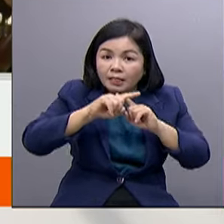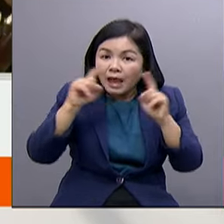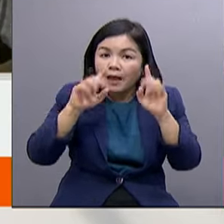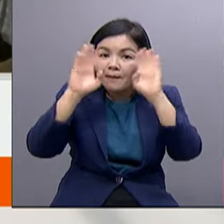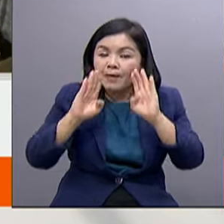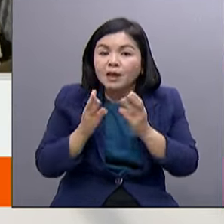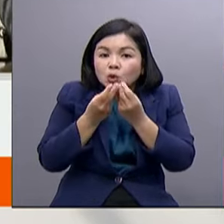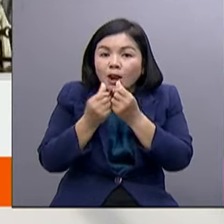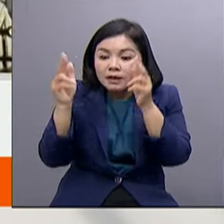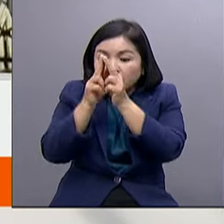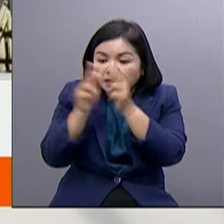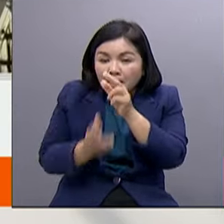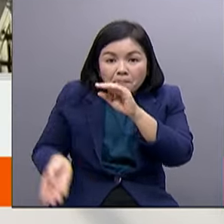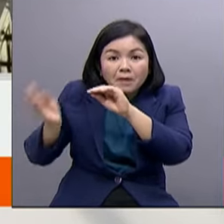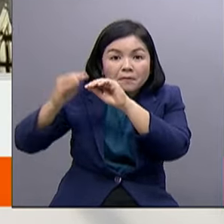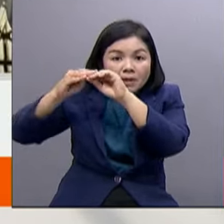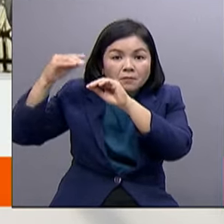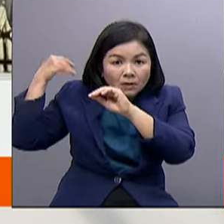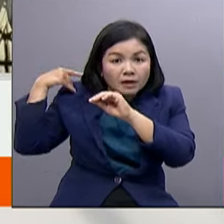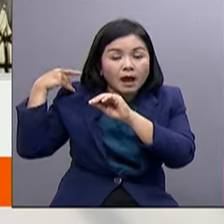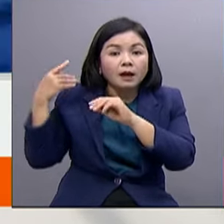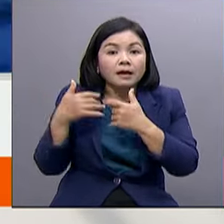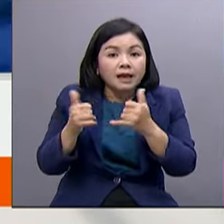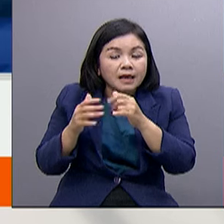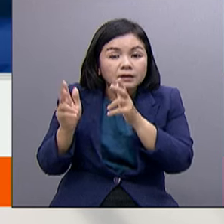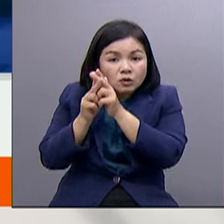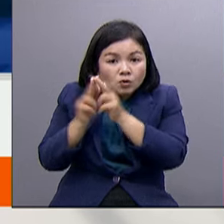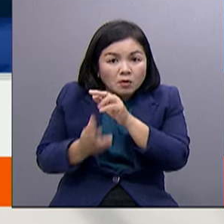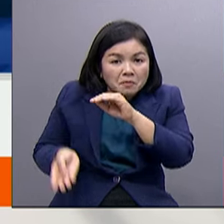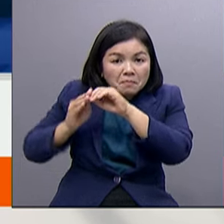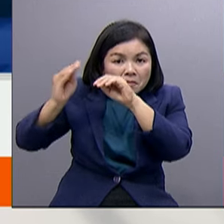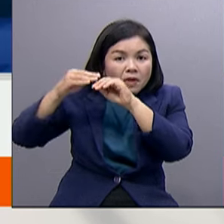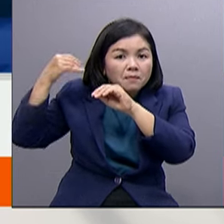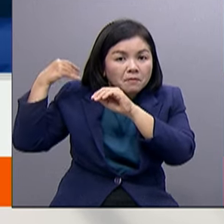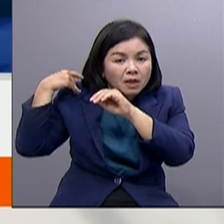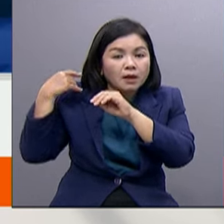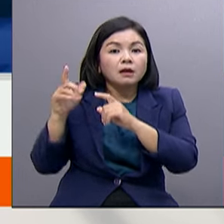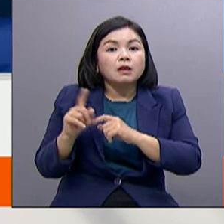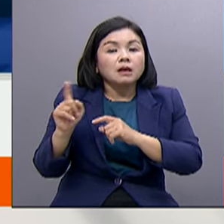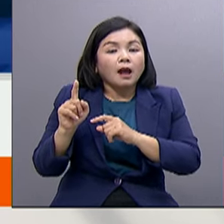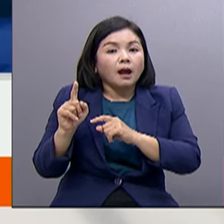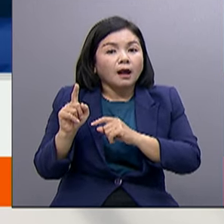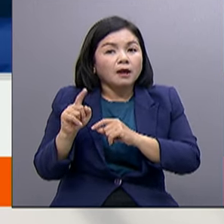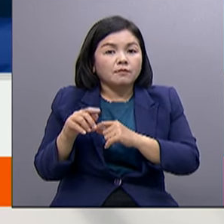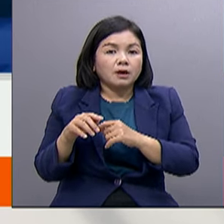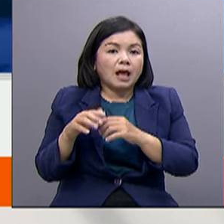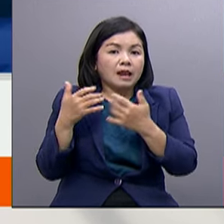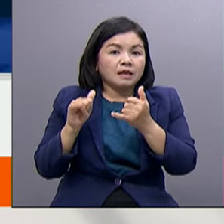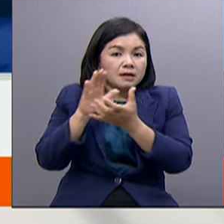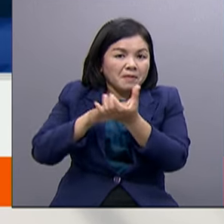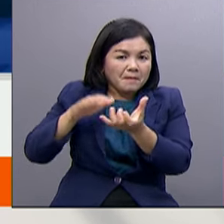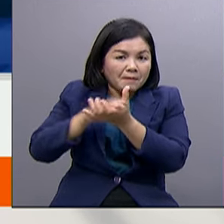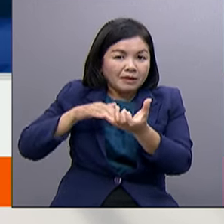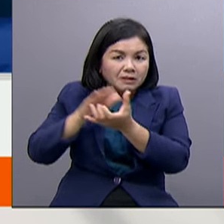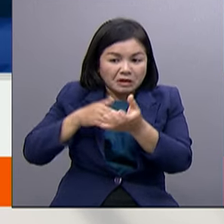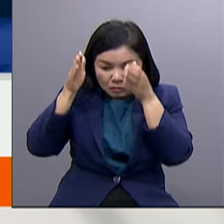ความถี่จะเพิ่มขึ้นนะครับเพราะนั้นมันจะเป็นพนันที่ความอ่อนน้อยลงแต่ยังเริ่มเป็นการพนันที่เป็นพนันแบบเข้ม